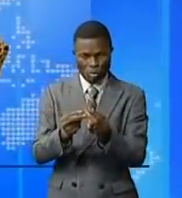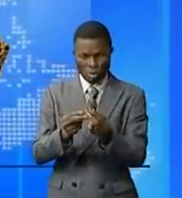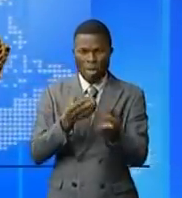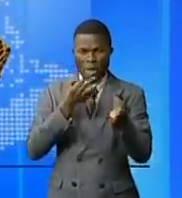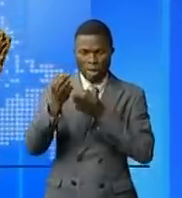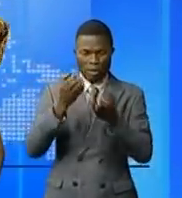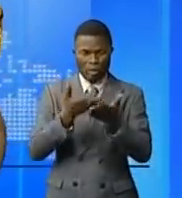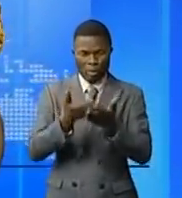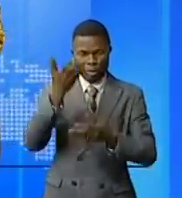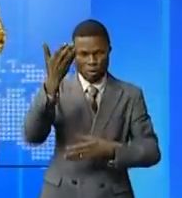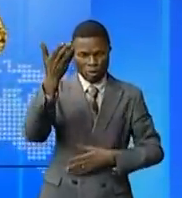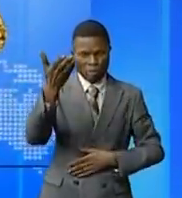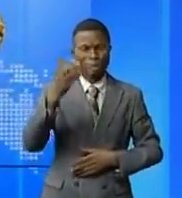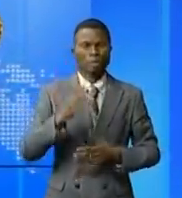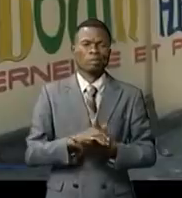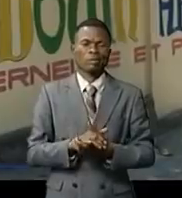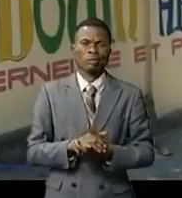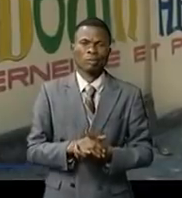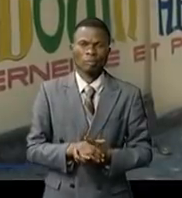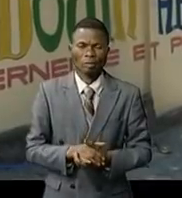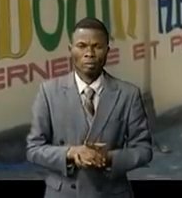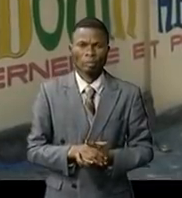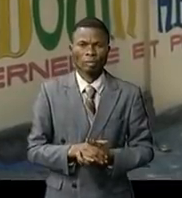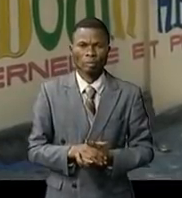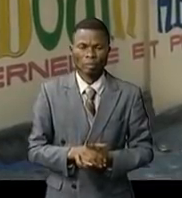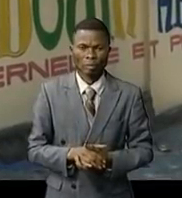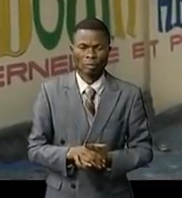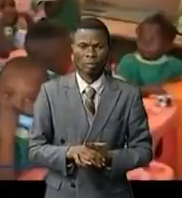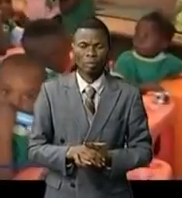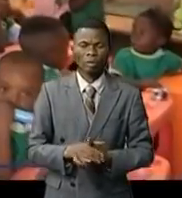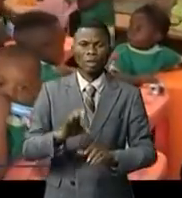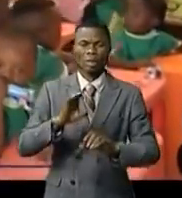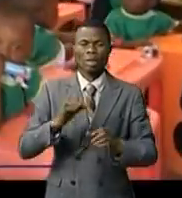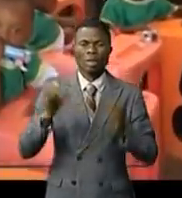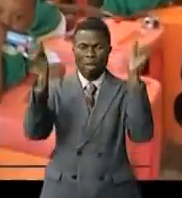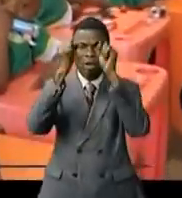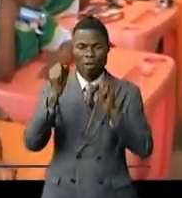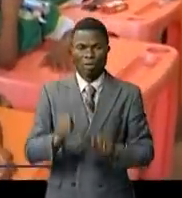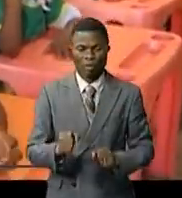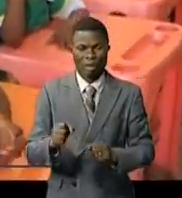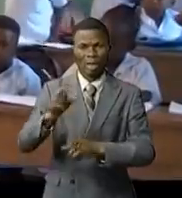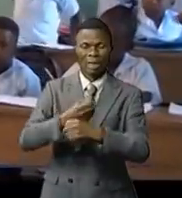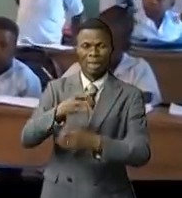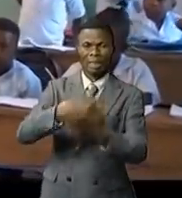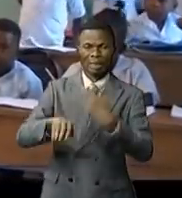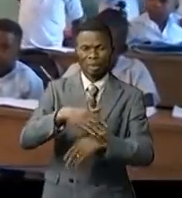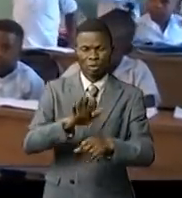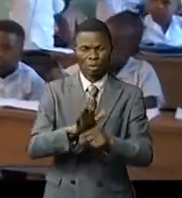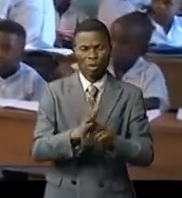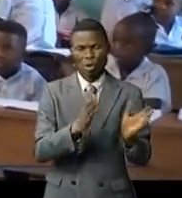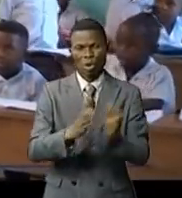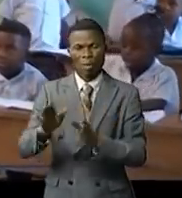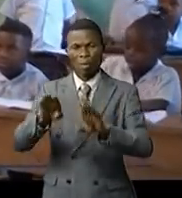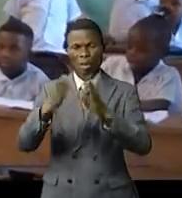fédération. Séverine Pascal Katanda. Les grandes vacances écourtées cette année ont perturbé la préparation de la rentrée